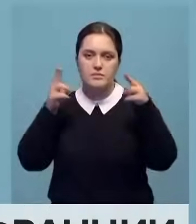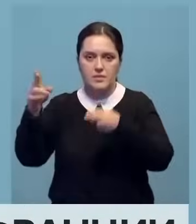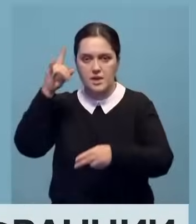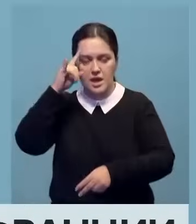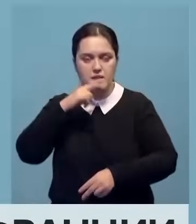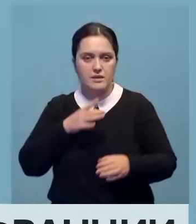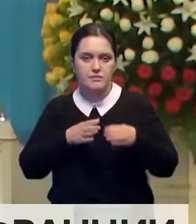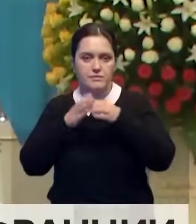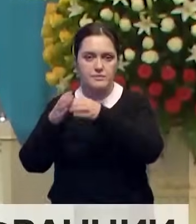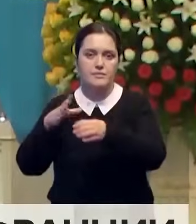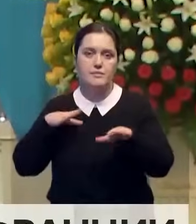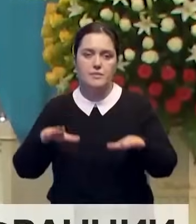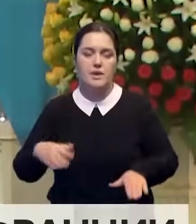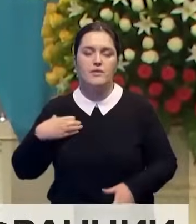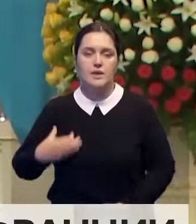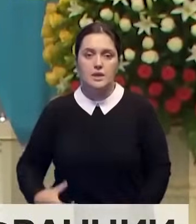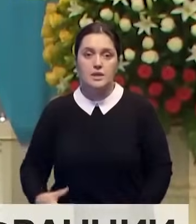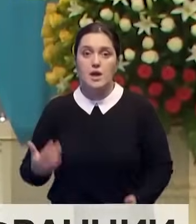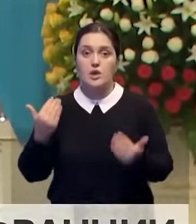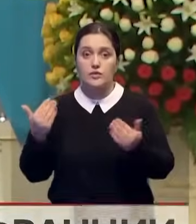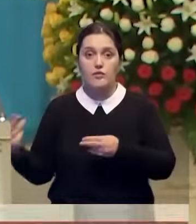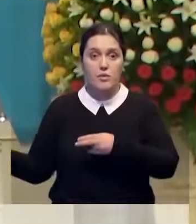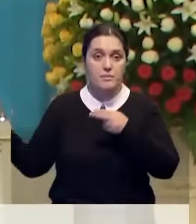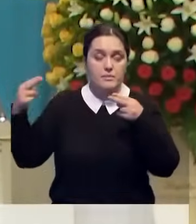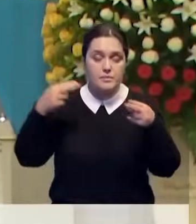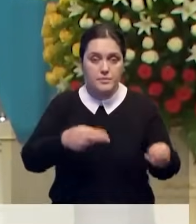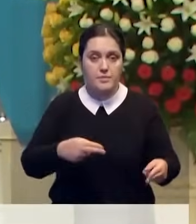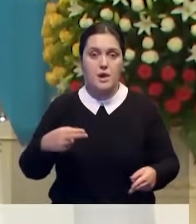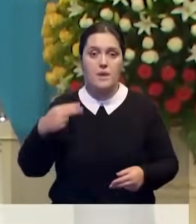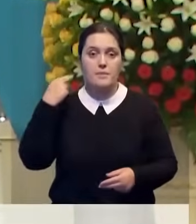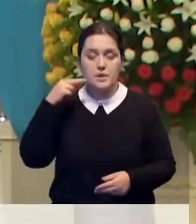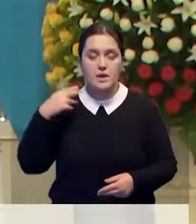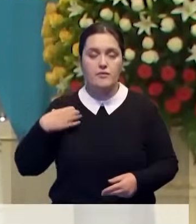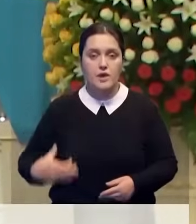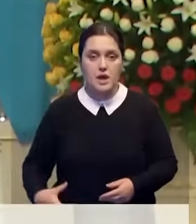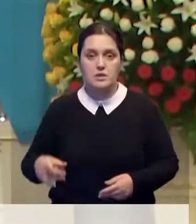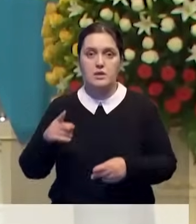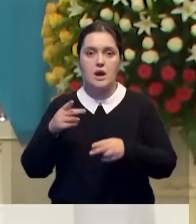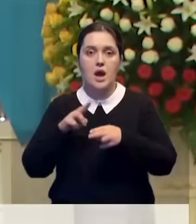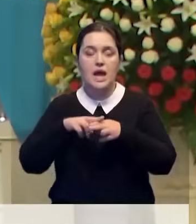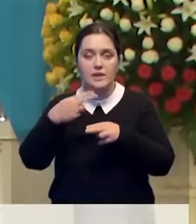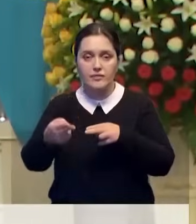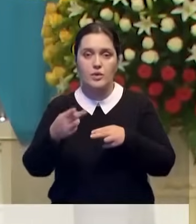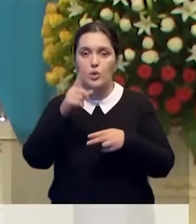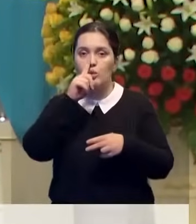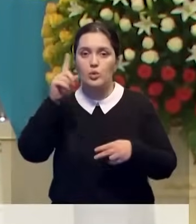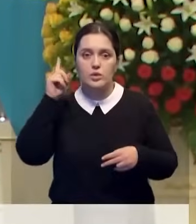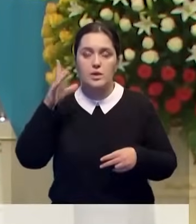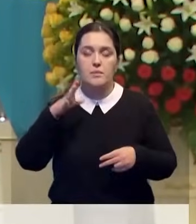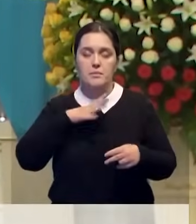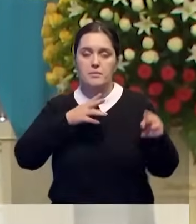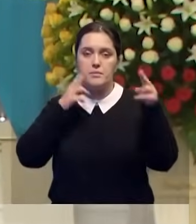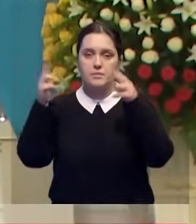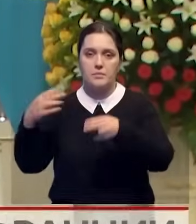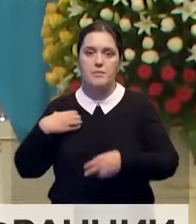казахстанской делегации. Сегодняшний визит президента Франции в Казахстан ответный. Год назад Касым-Жомарт Токаев был в Париже